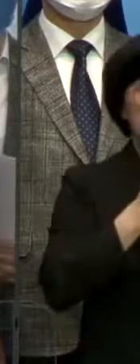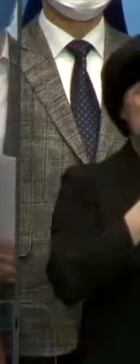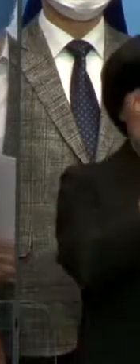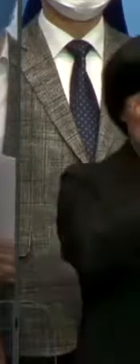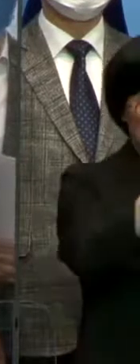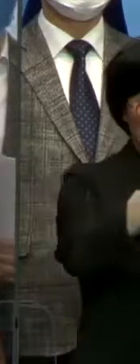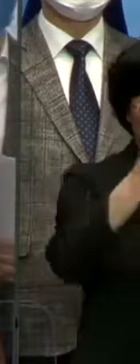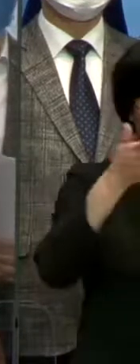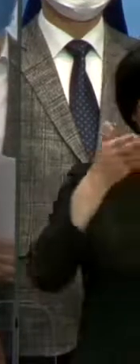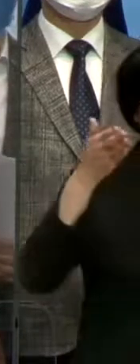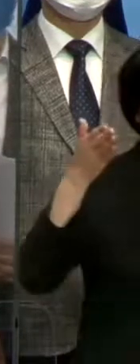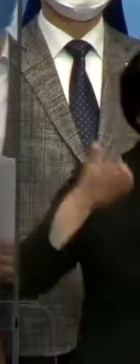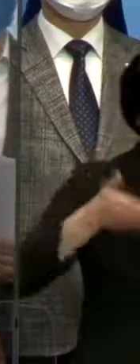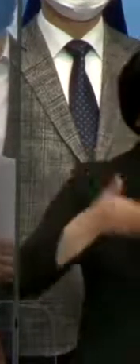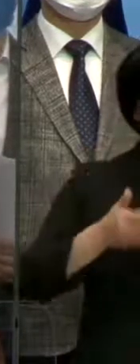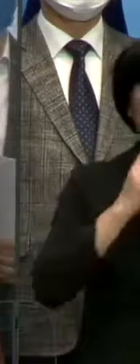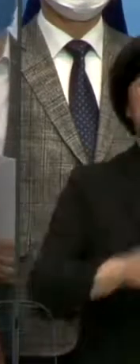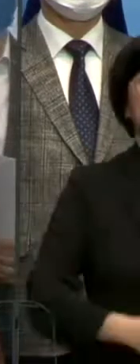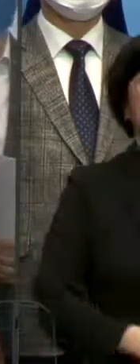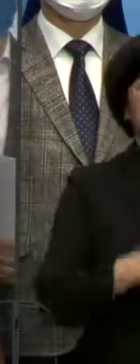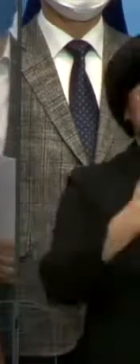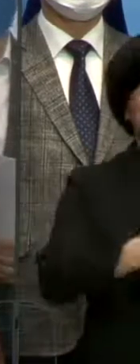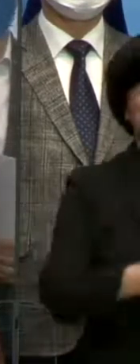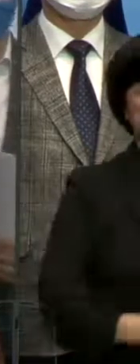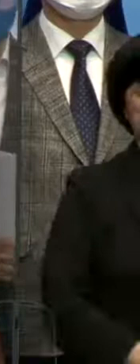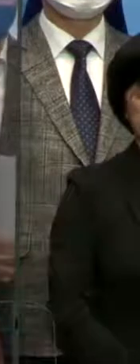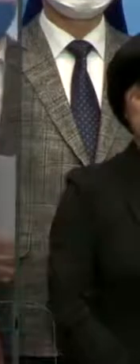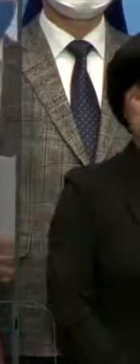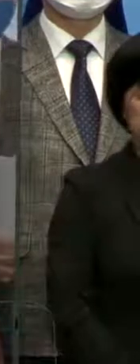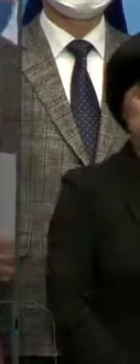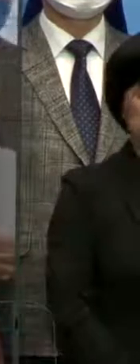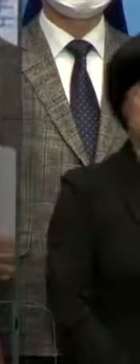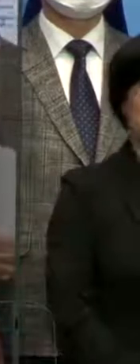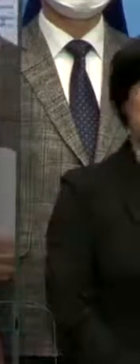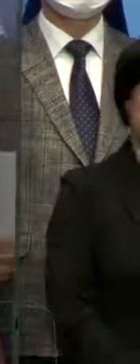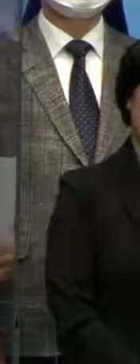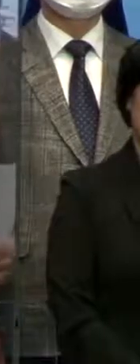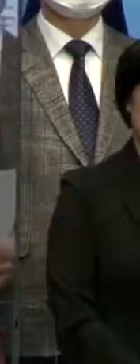것을 거듭 촉구드립니다. 감사합니다.